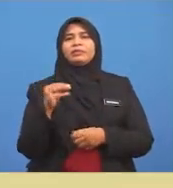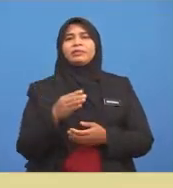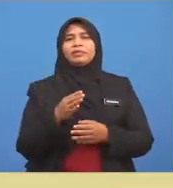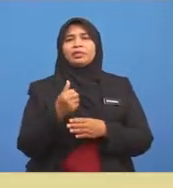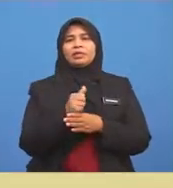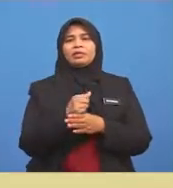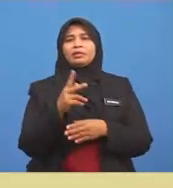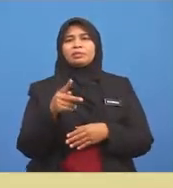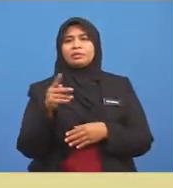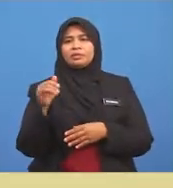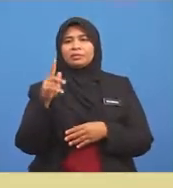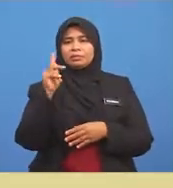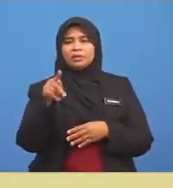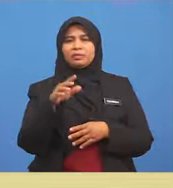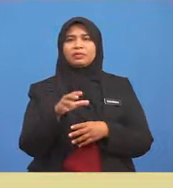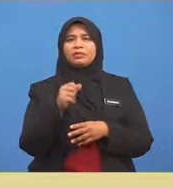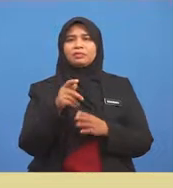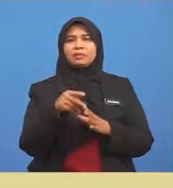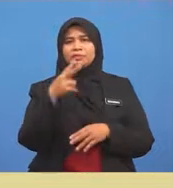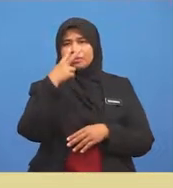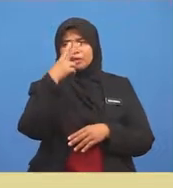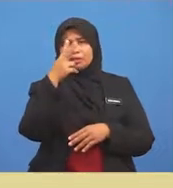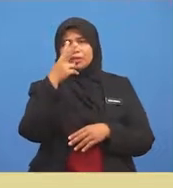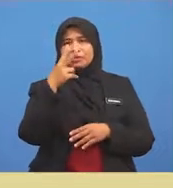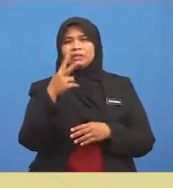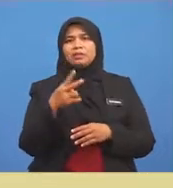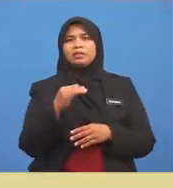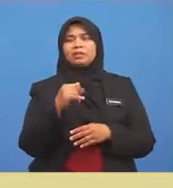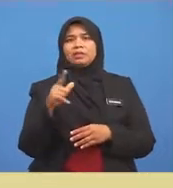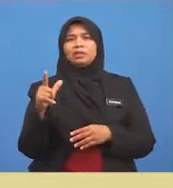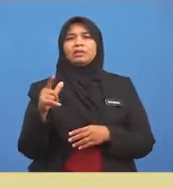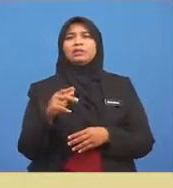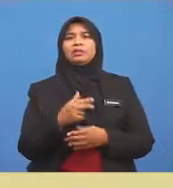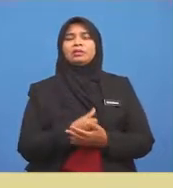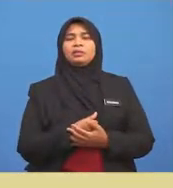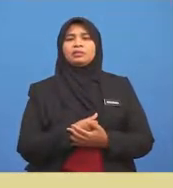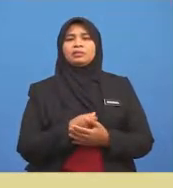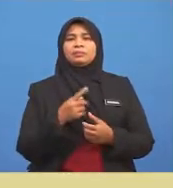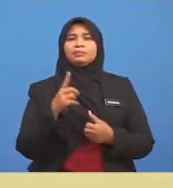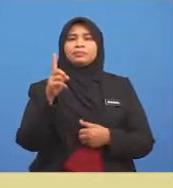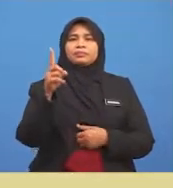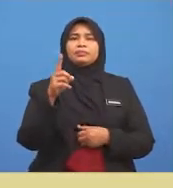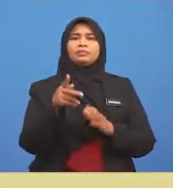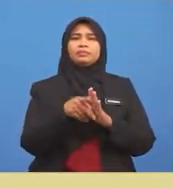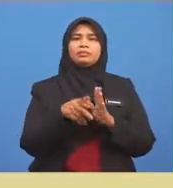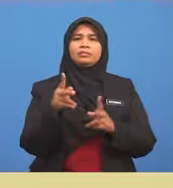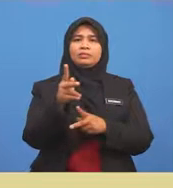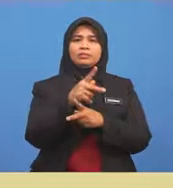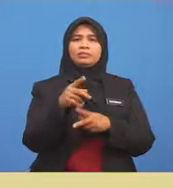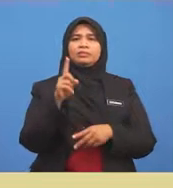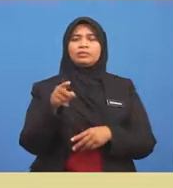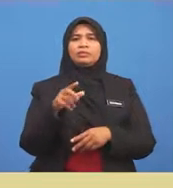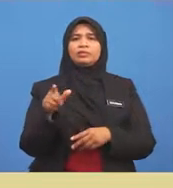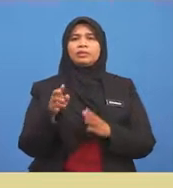perlu diambil perhatian berkaitan pengurusan harta anak yatim ini ialah, pertama, penjaga